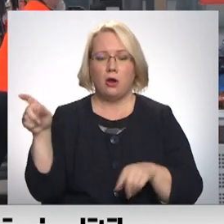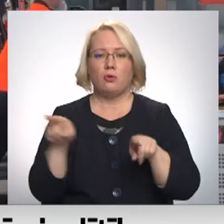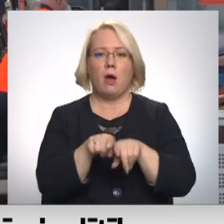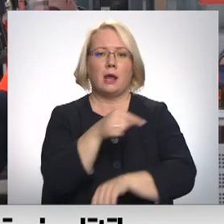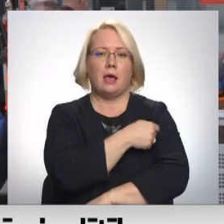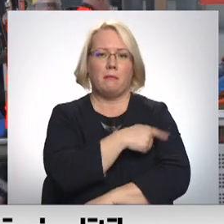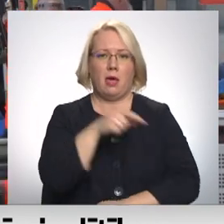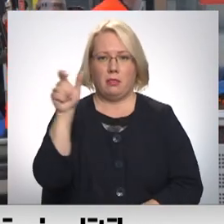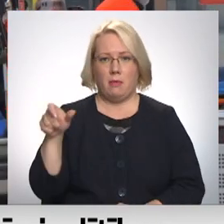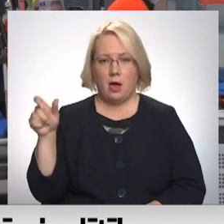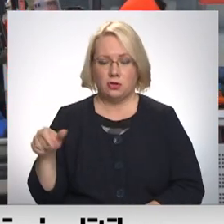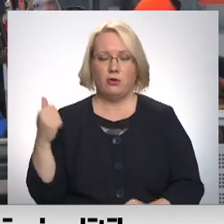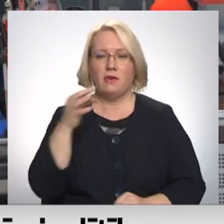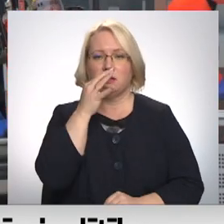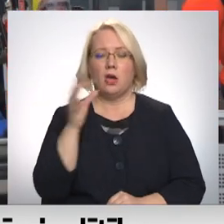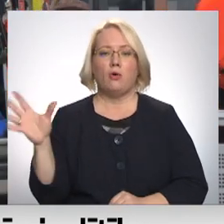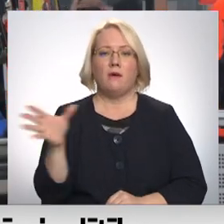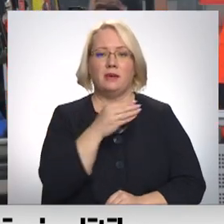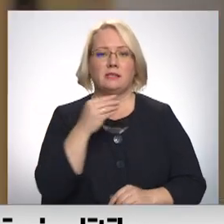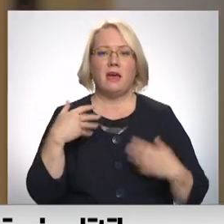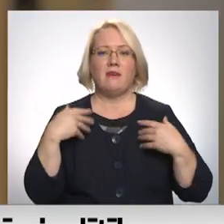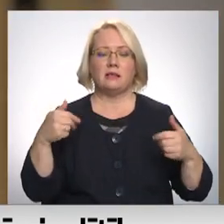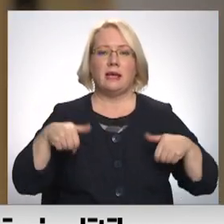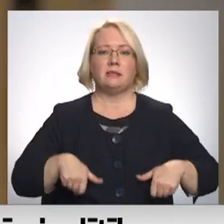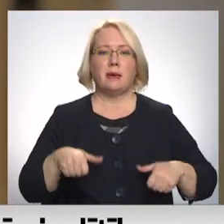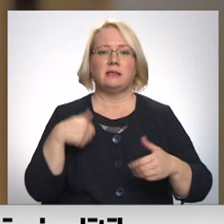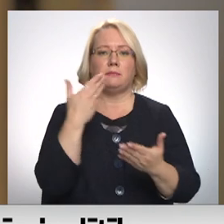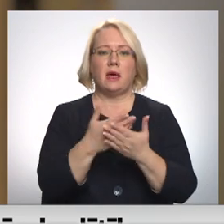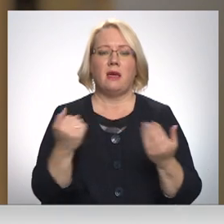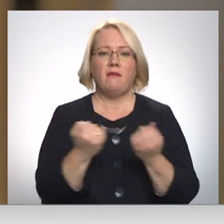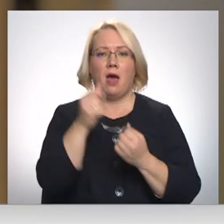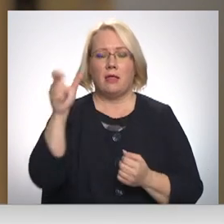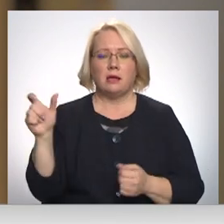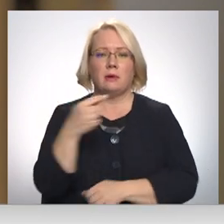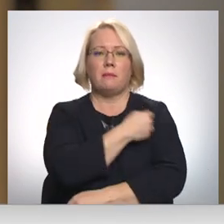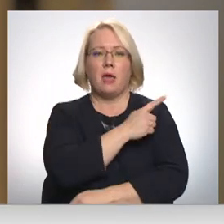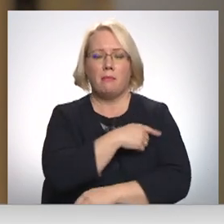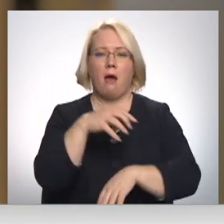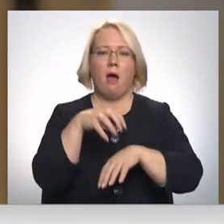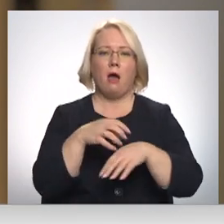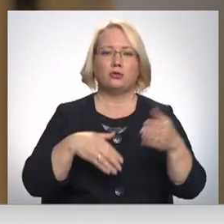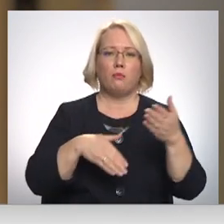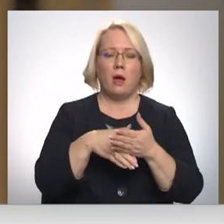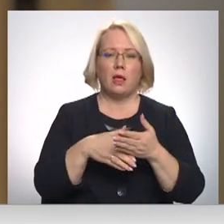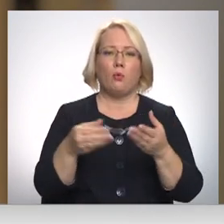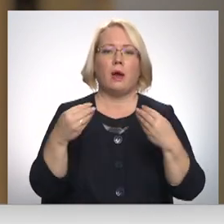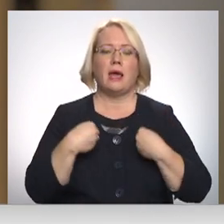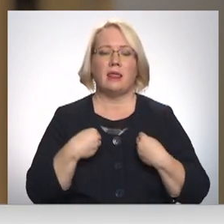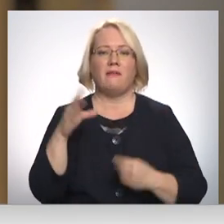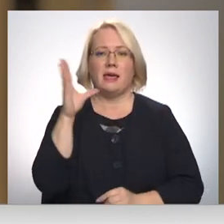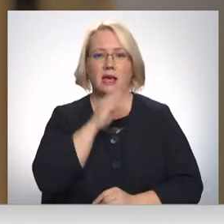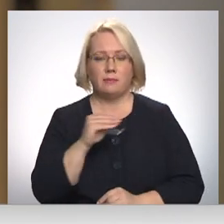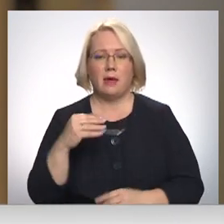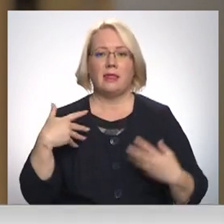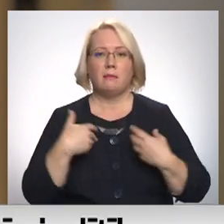medmāsu. No visiem veselības inspekcijas piedāvātiem darbiniekiem, kas bija māsas ārstu palīgi, ko mums iedeva iespējamos,